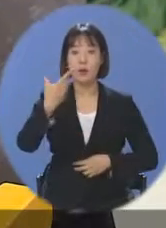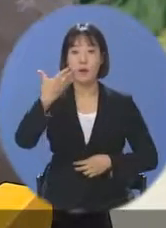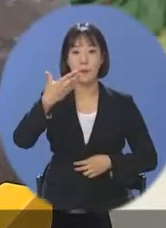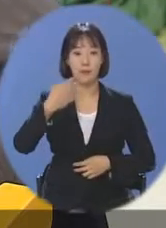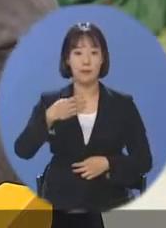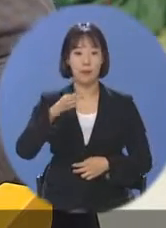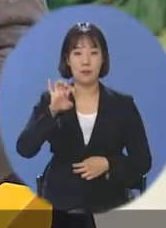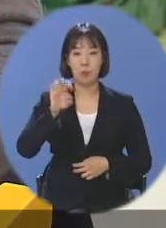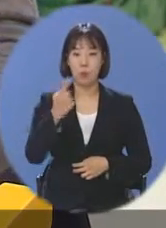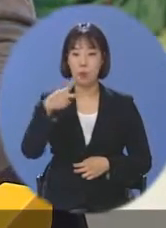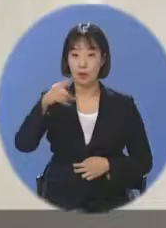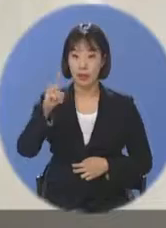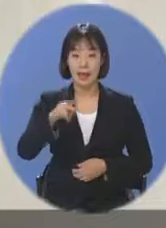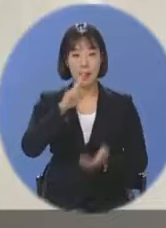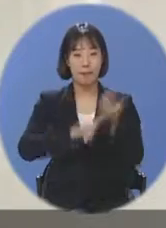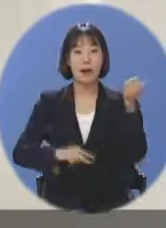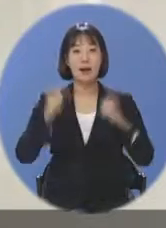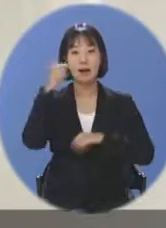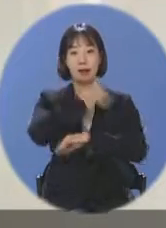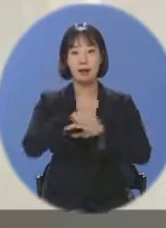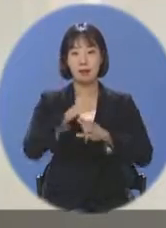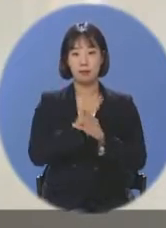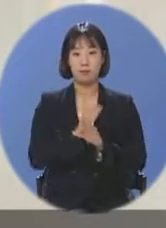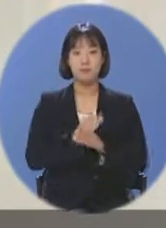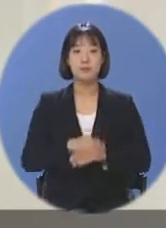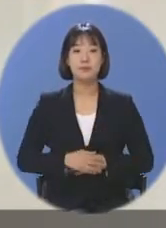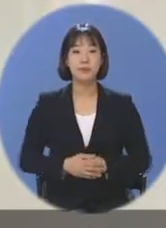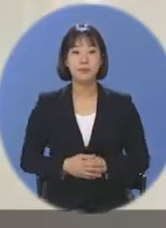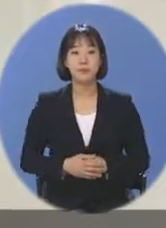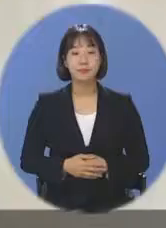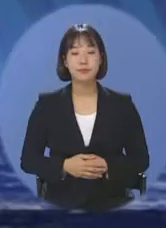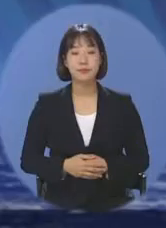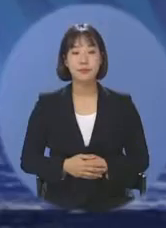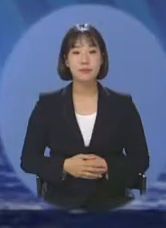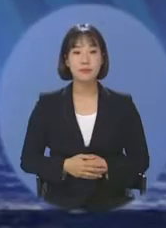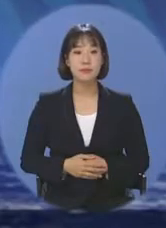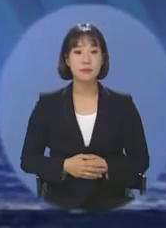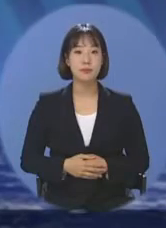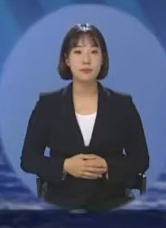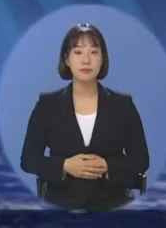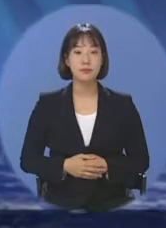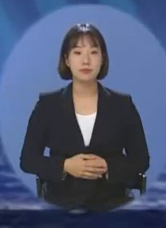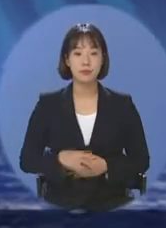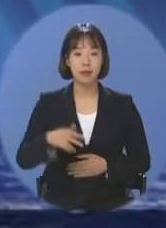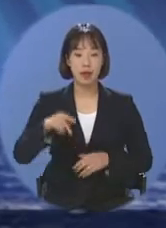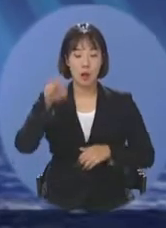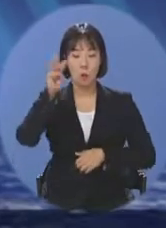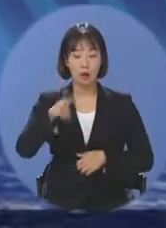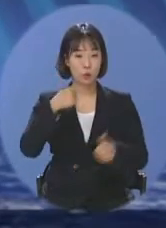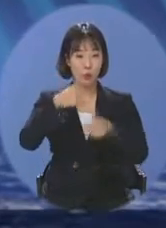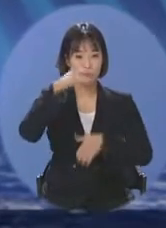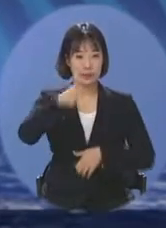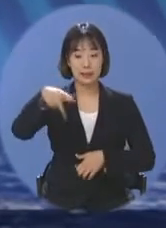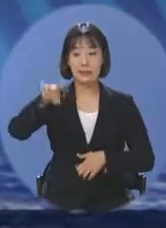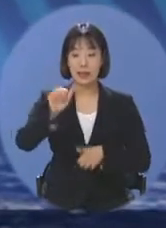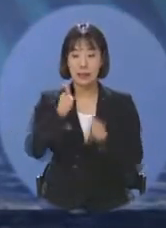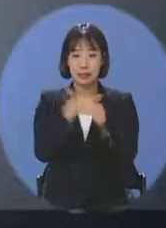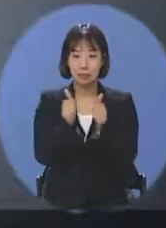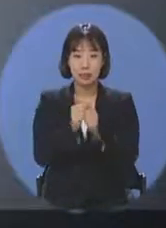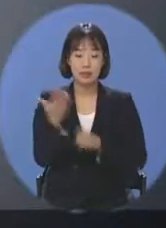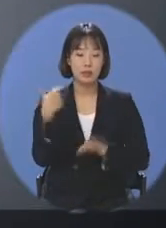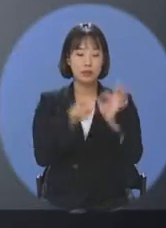계획이라고 밝혔습니다. 지금까지 단신 브리핑이었습니다. 장회구 광주시 교육감이 지난 26일